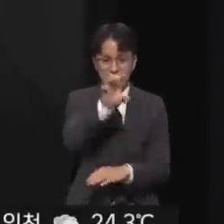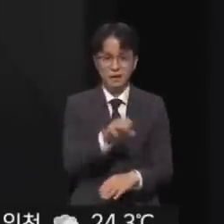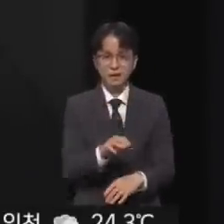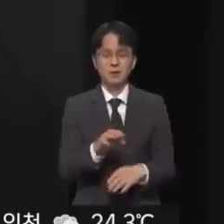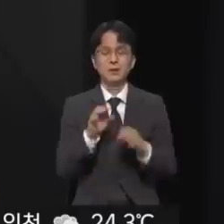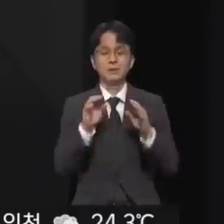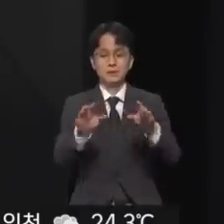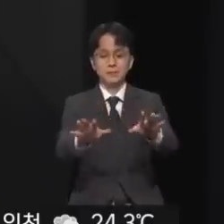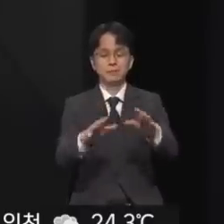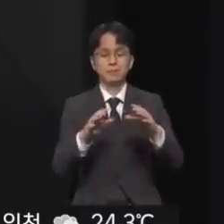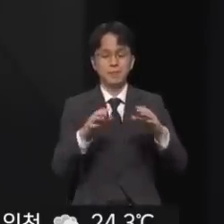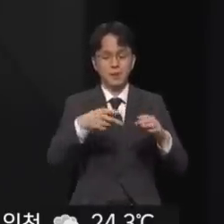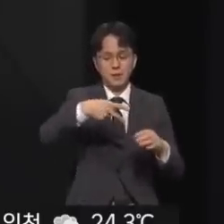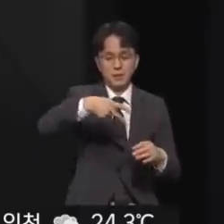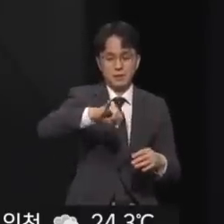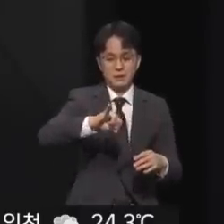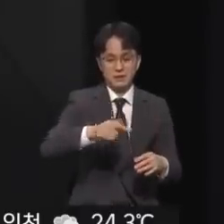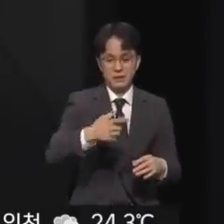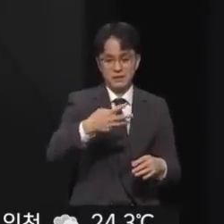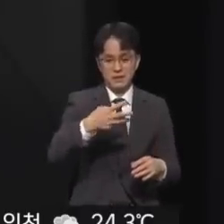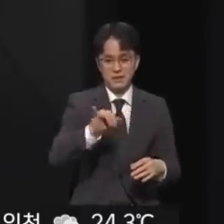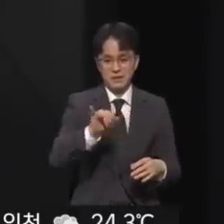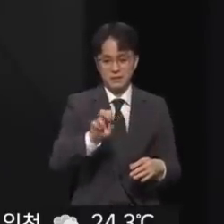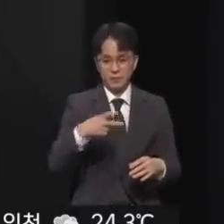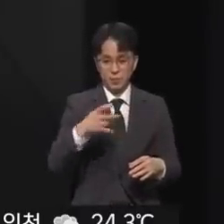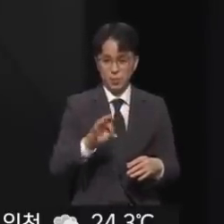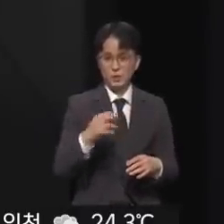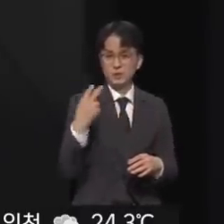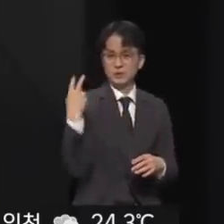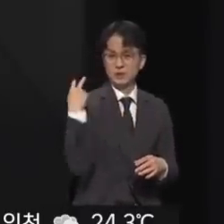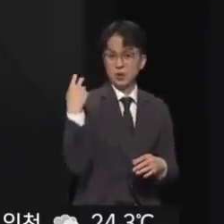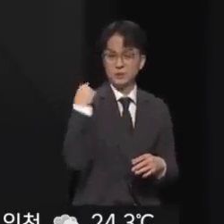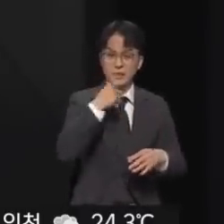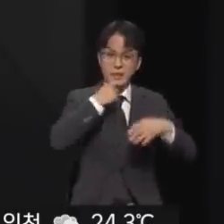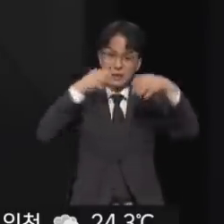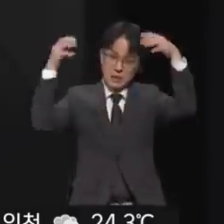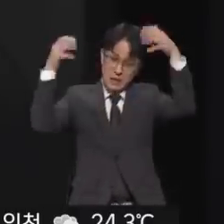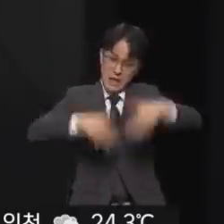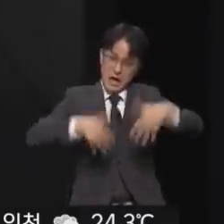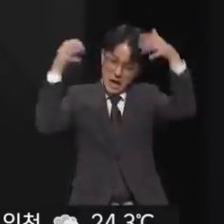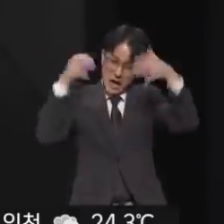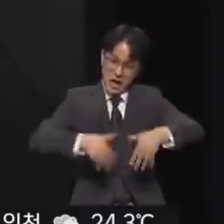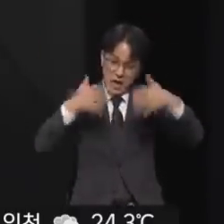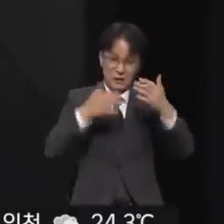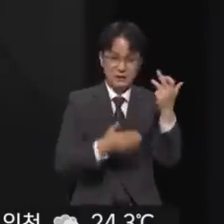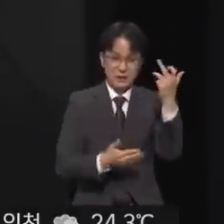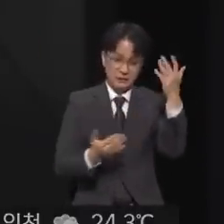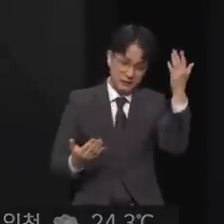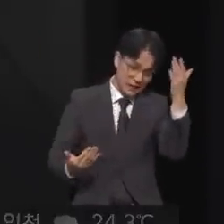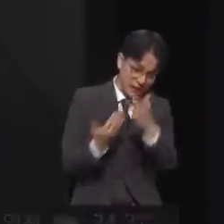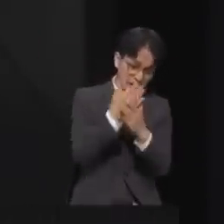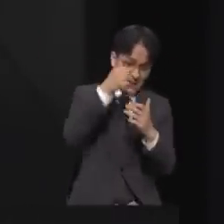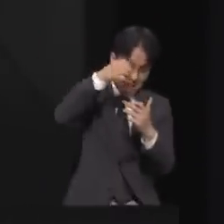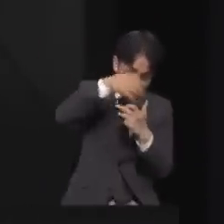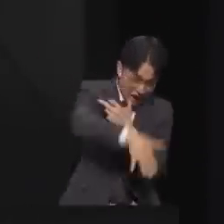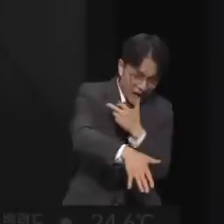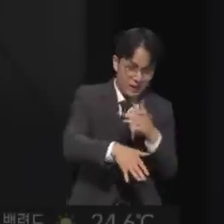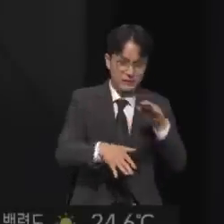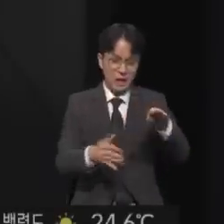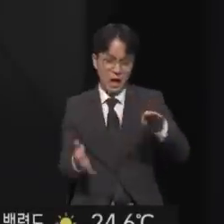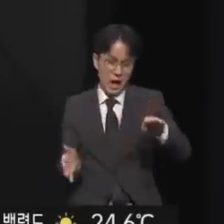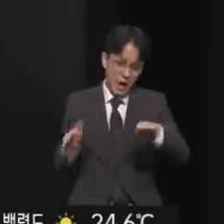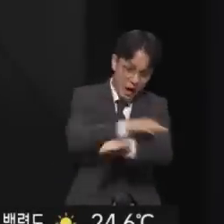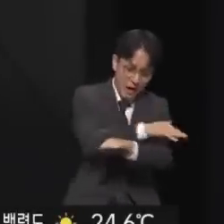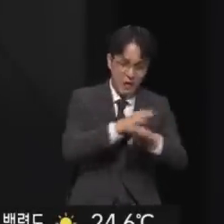당시에 뭐 이 신림동 쪽에서는 것 산사태 도 나오고 하천이 발라 범람 하니까 이제 다 차량들이 출동해서 소방 이 출동도 돼서 다른데서